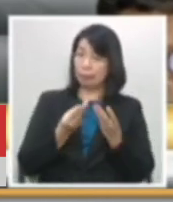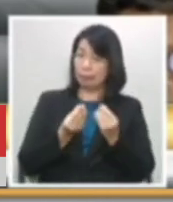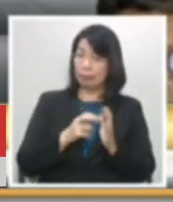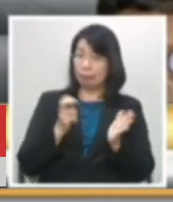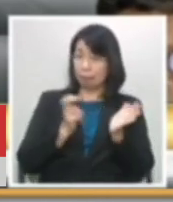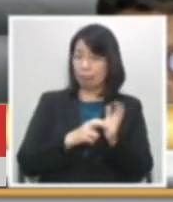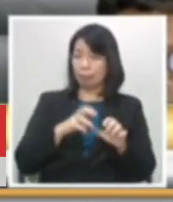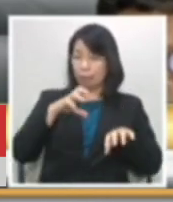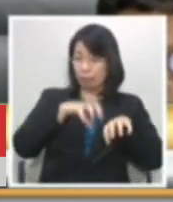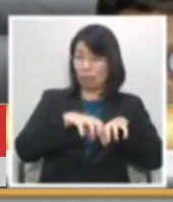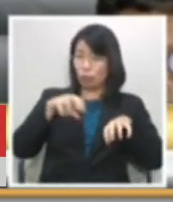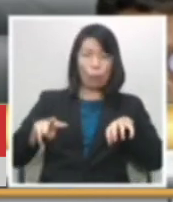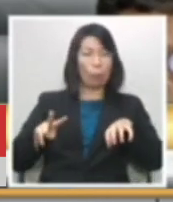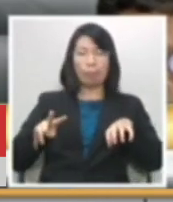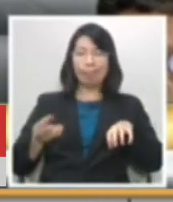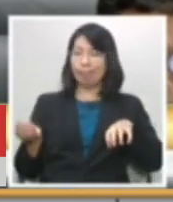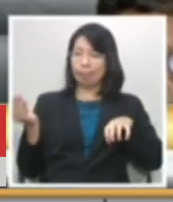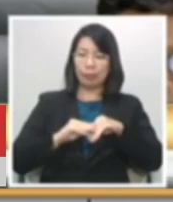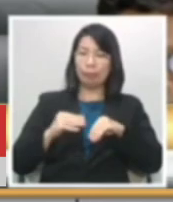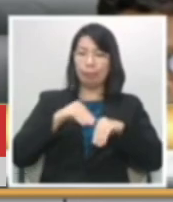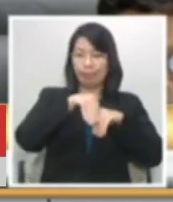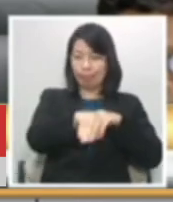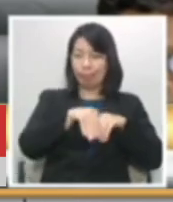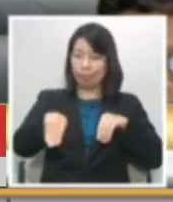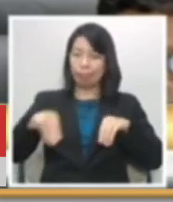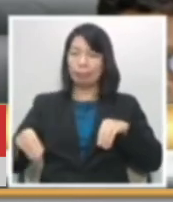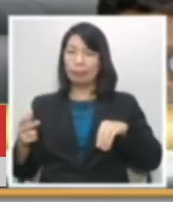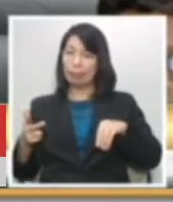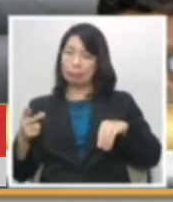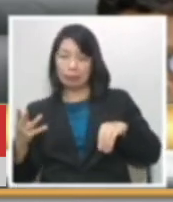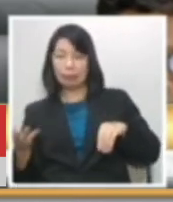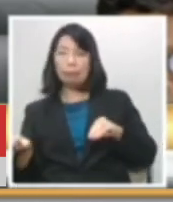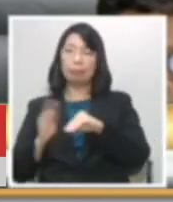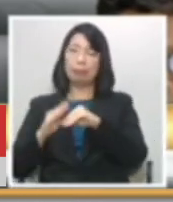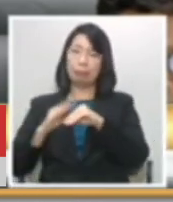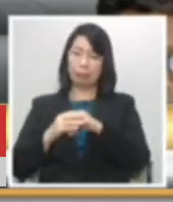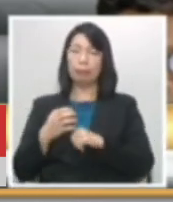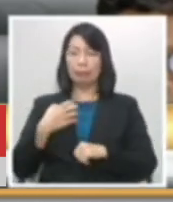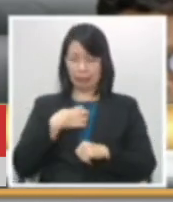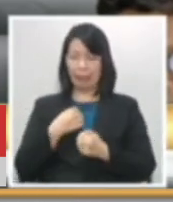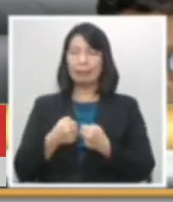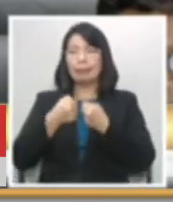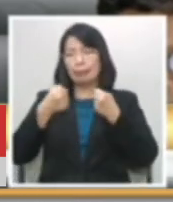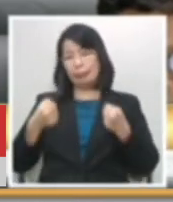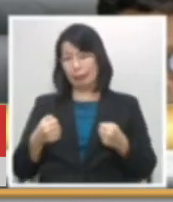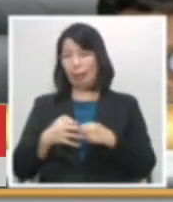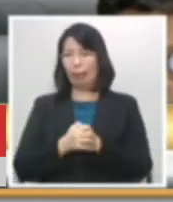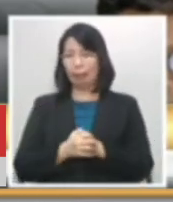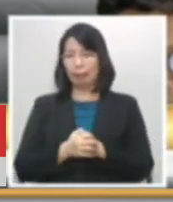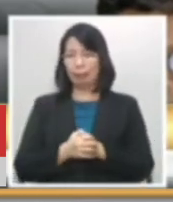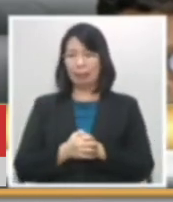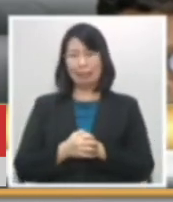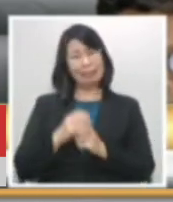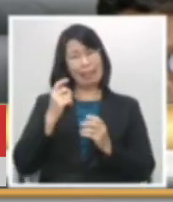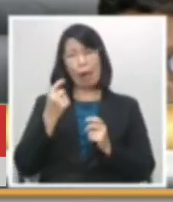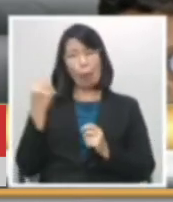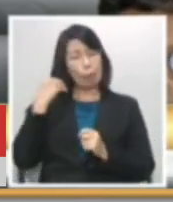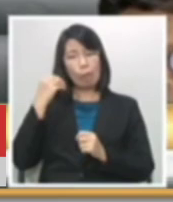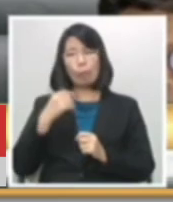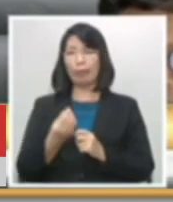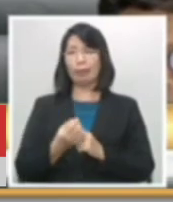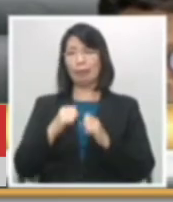ดหรือสามารถมีศักยภาพเท่ากับสำนักงานที่ดินจังหวัดซึ่งมันมีอยู่ทุกอำเภออยู่แล้ว